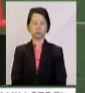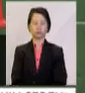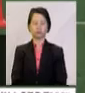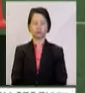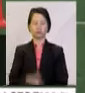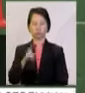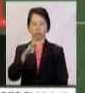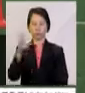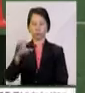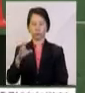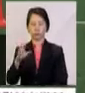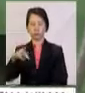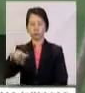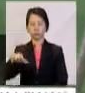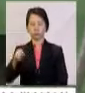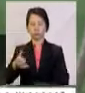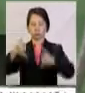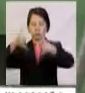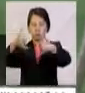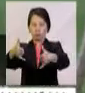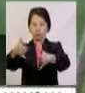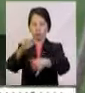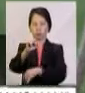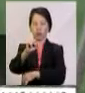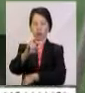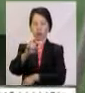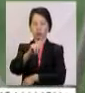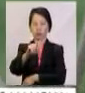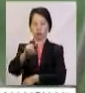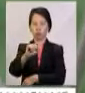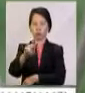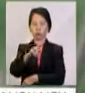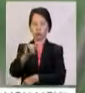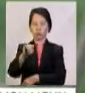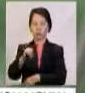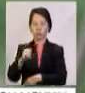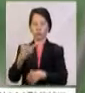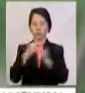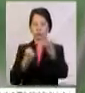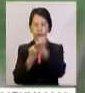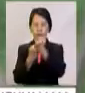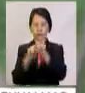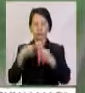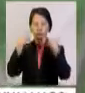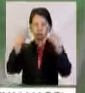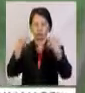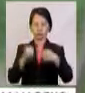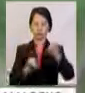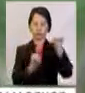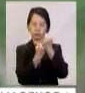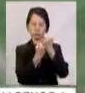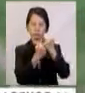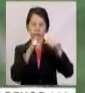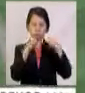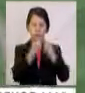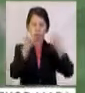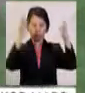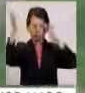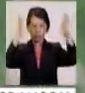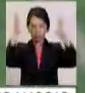penaja rasmi Piala Suzuki AFF 2018 dan turut merupakan penaja rasmi skuad Harimau Malaya.